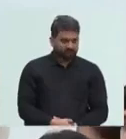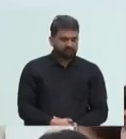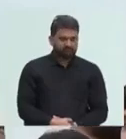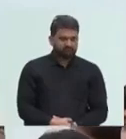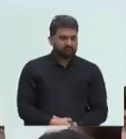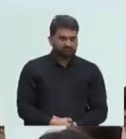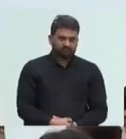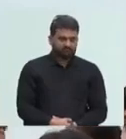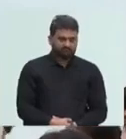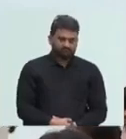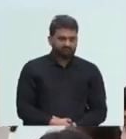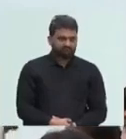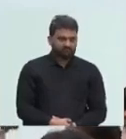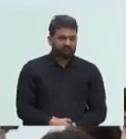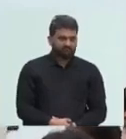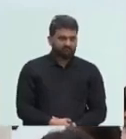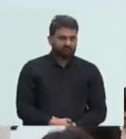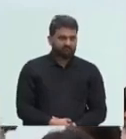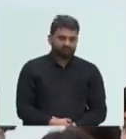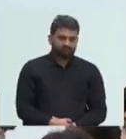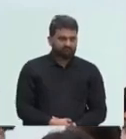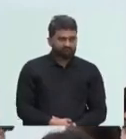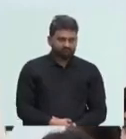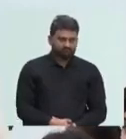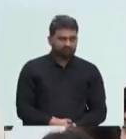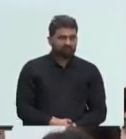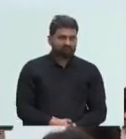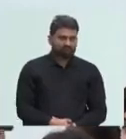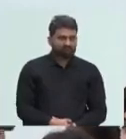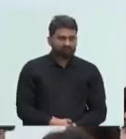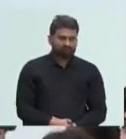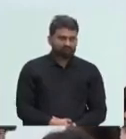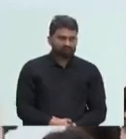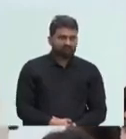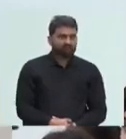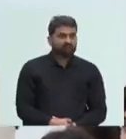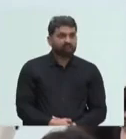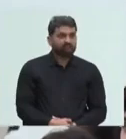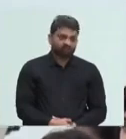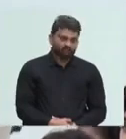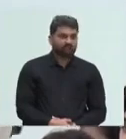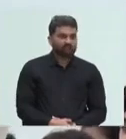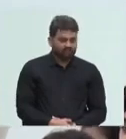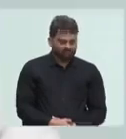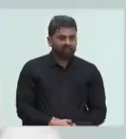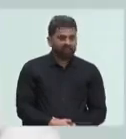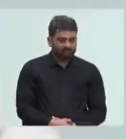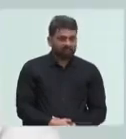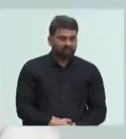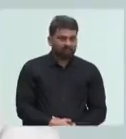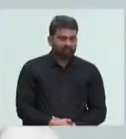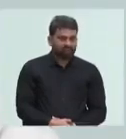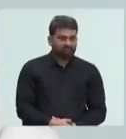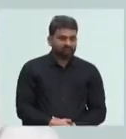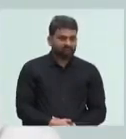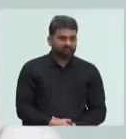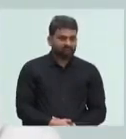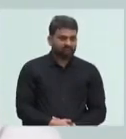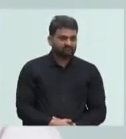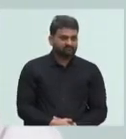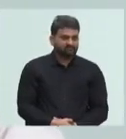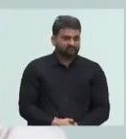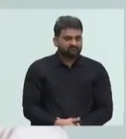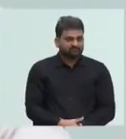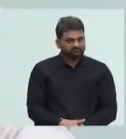खेले, कंपटीशंस जैसे बिल्कुल हियरिंग लोगों के साथ जैसा कंपटीशन होता है, मैंने भी उसमें आगे बढ़ने की कोशिश की और अब तक मैं लगभग